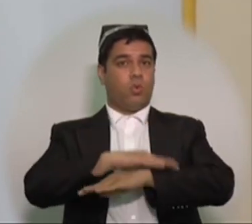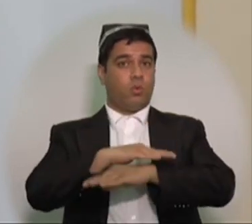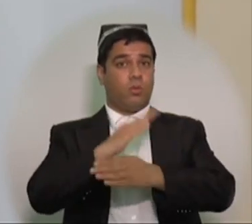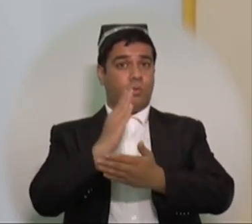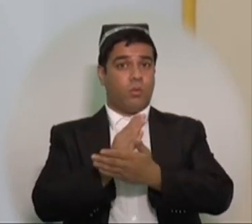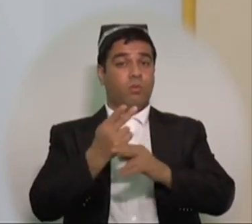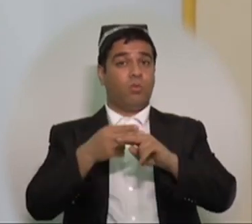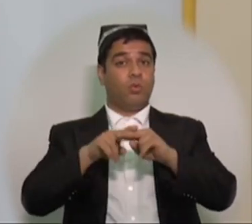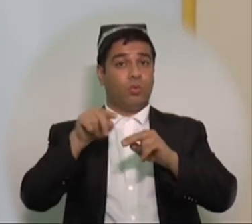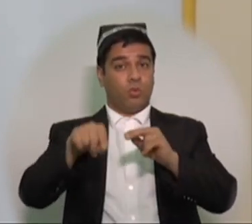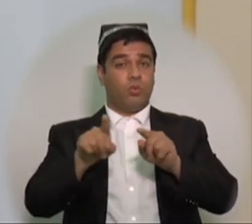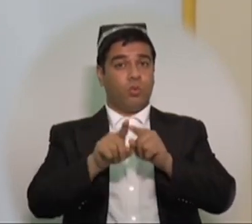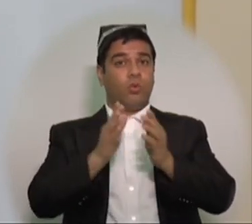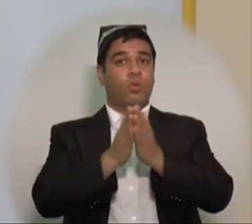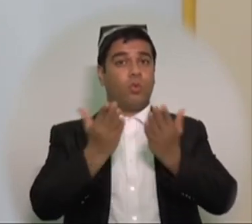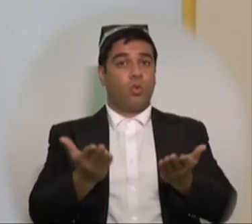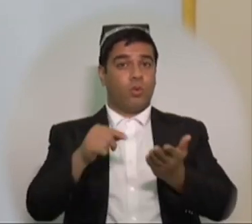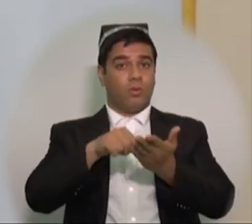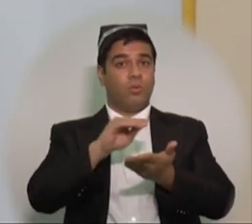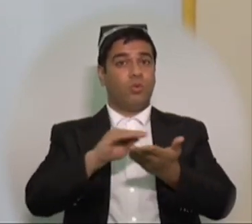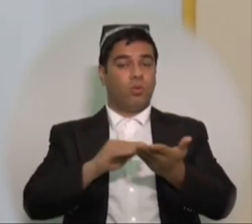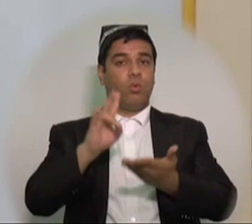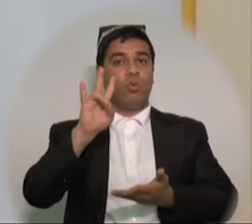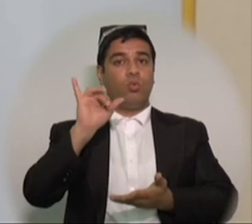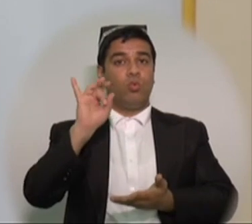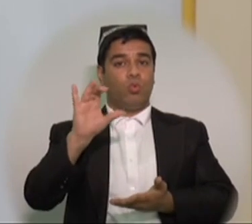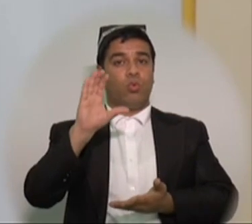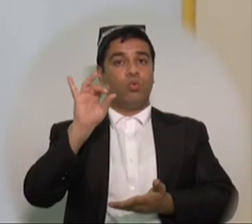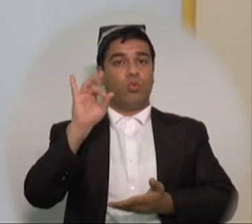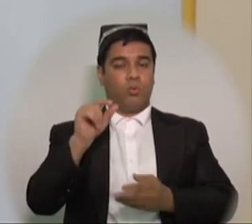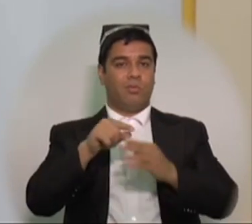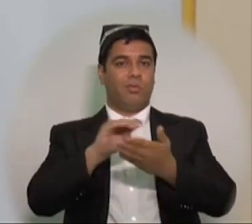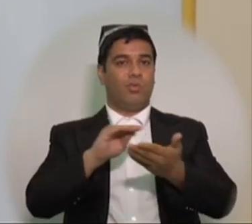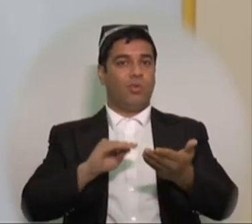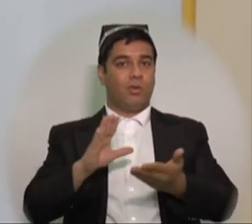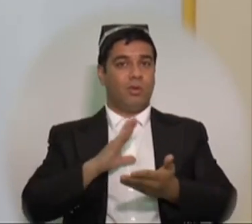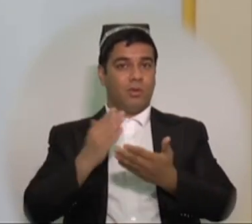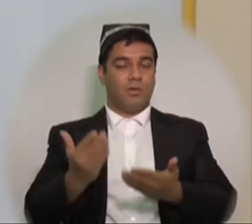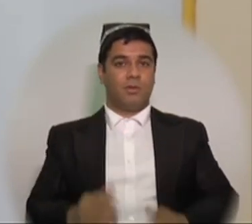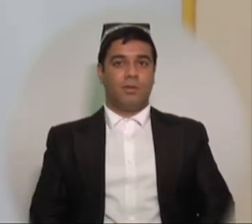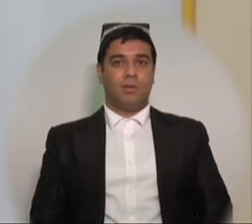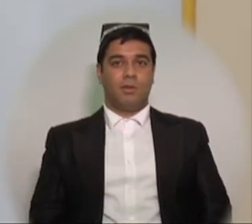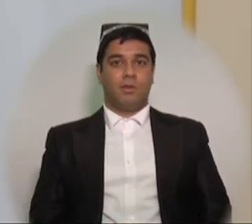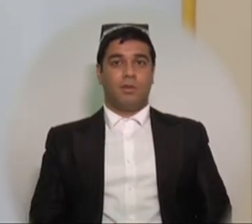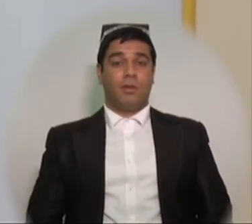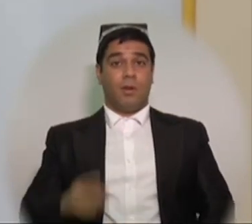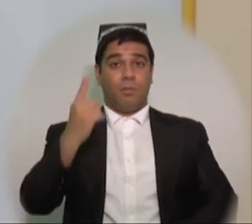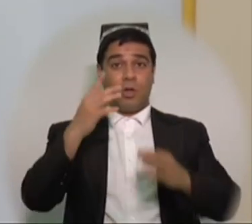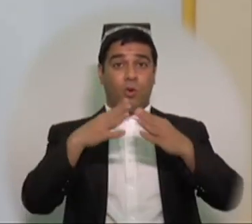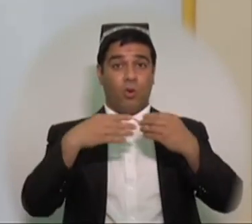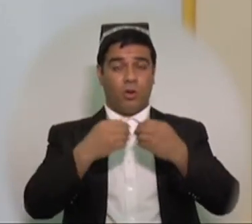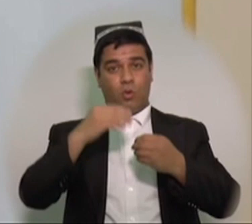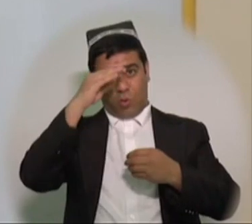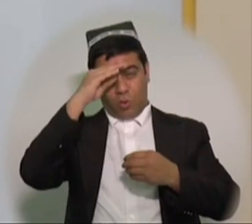var. Bu ham Kur'an-ı Kerim'de bayan kılıngan, hususen Nur Suresi de batafsir bayan kılıngan. Bir